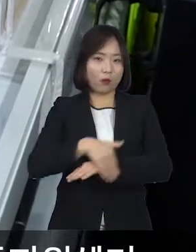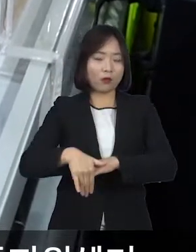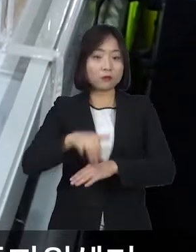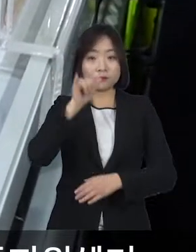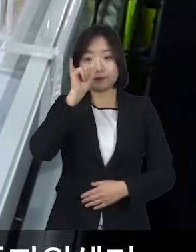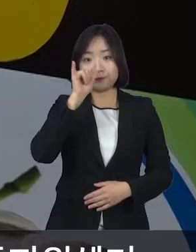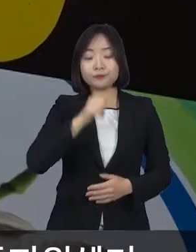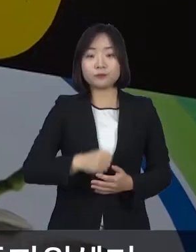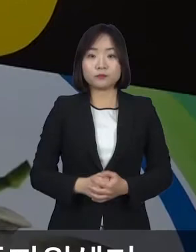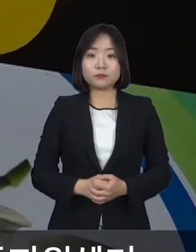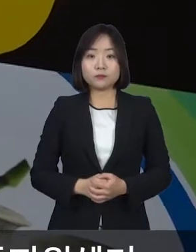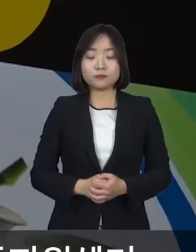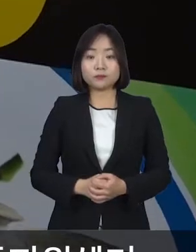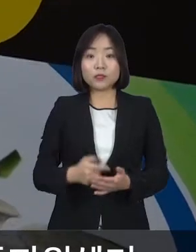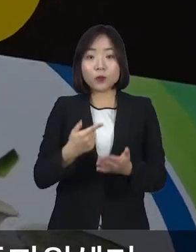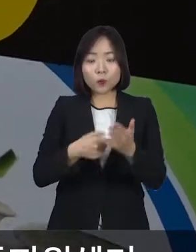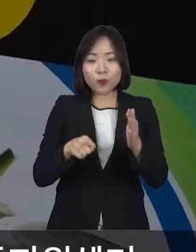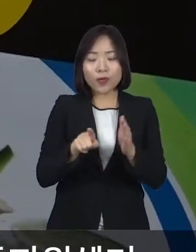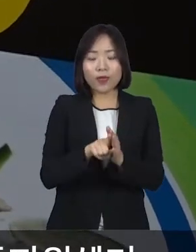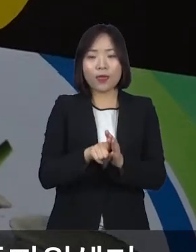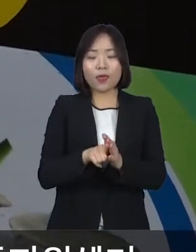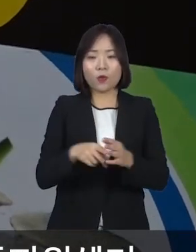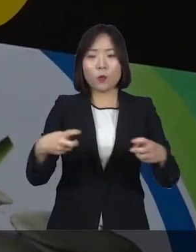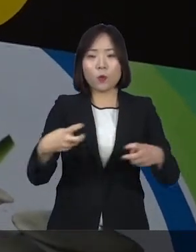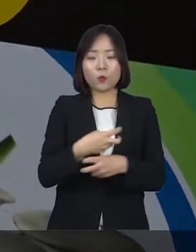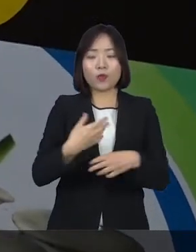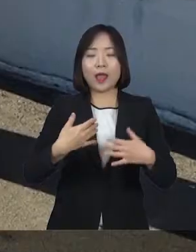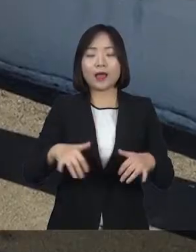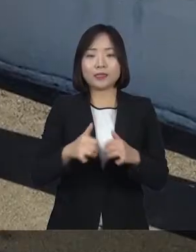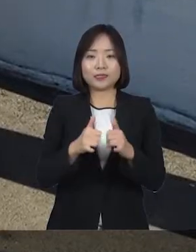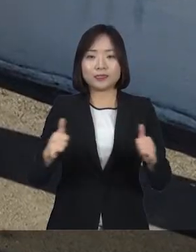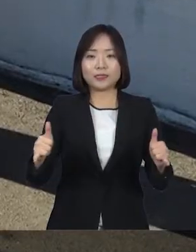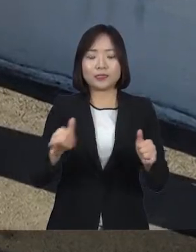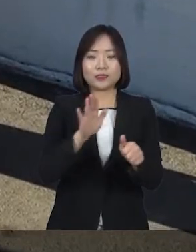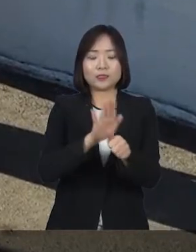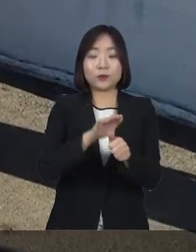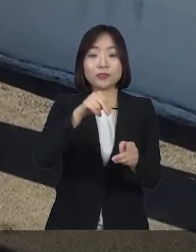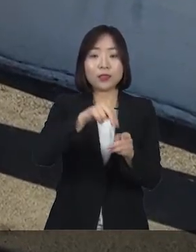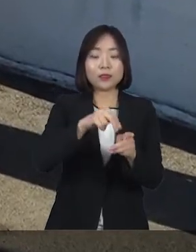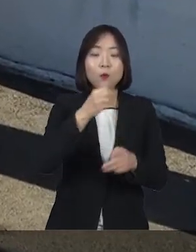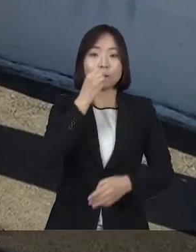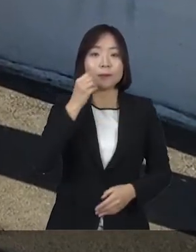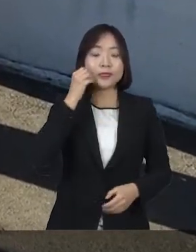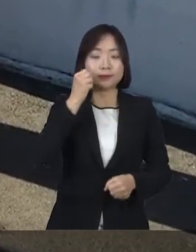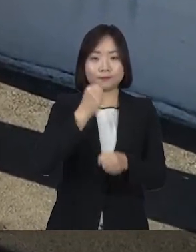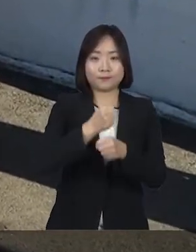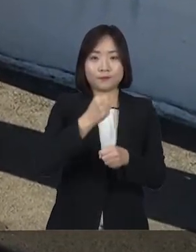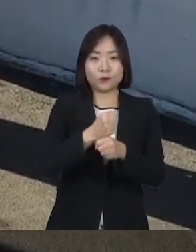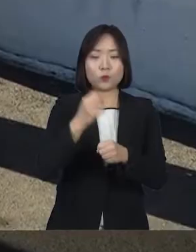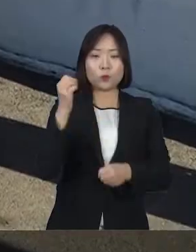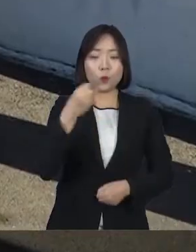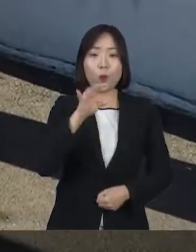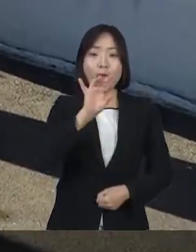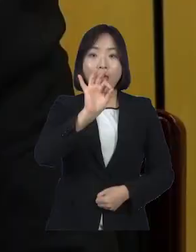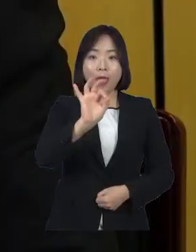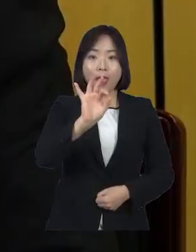있으며 이를 위해 교통약자 이동지원센터 홈페이지를 구축하고 어플리케이션을 개발하고